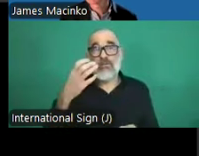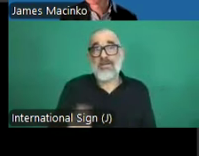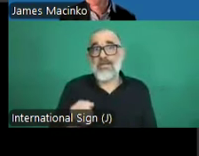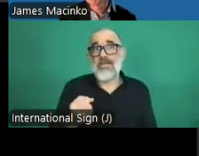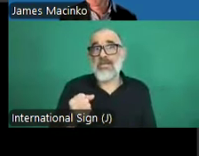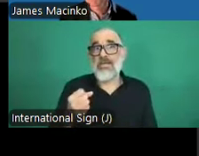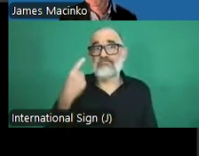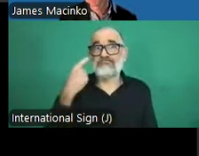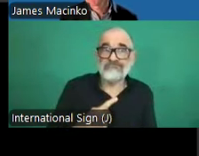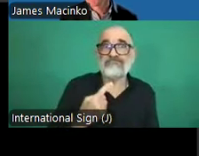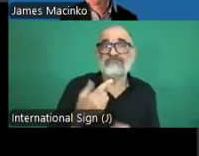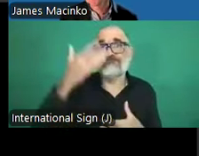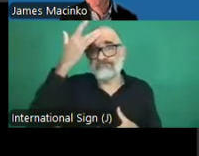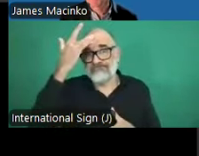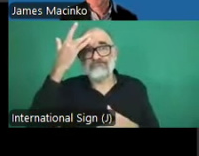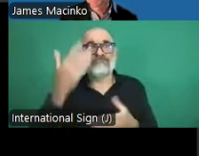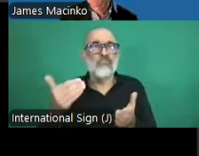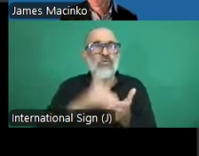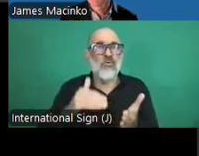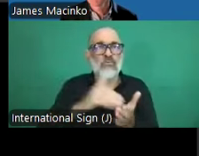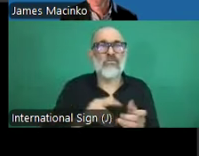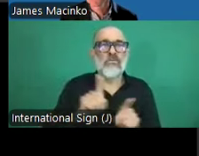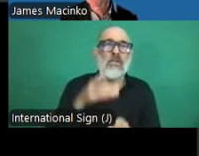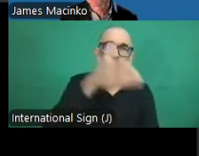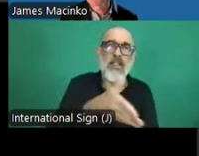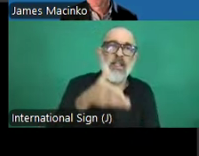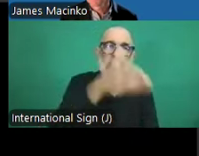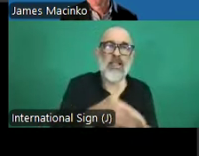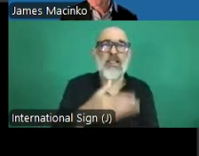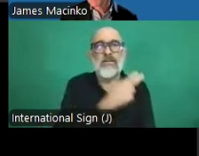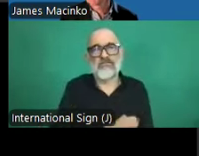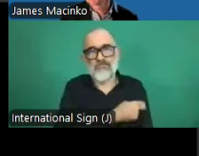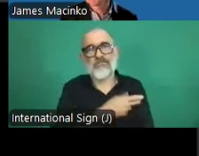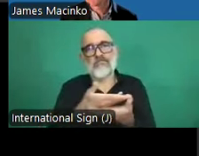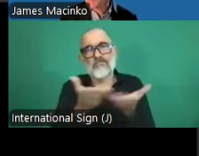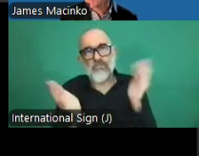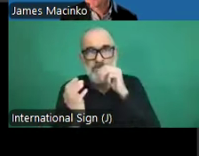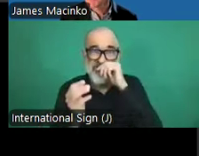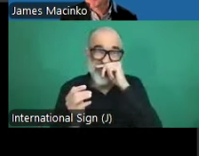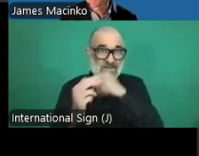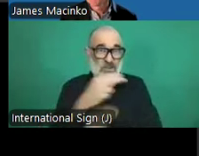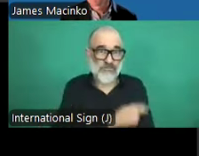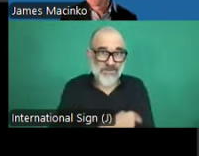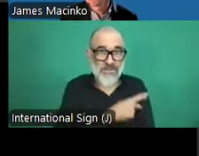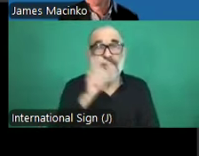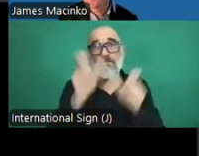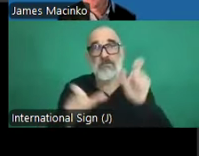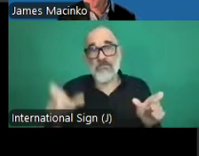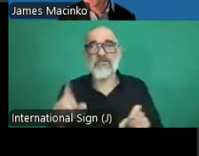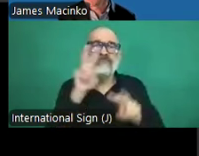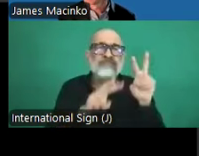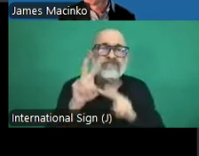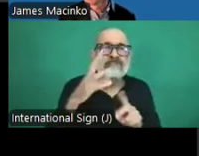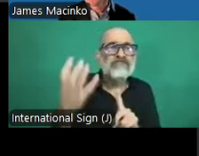soins préventifs, vont à un centre de santé primaire public. Tant que